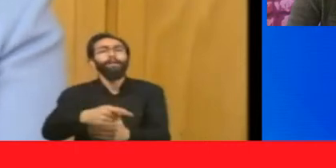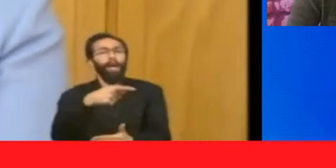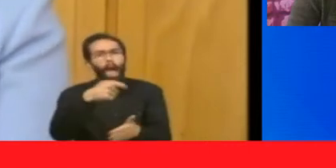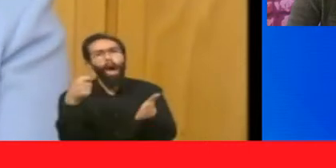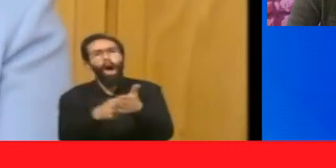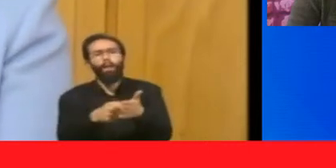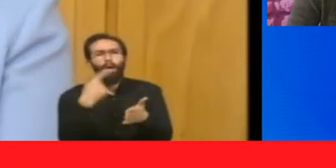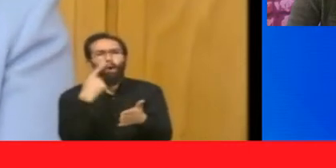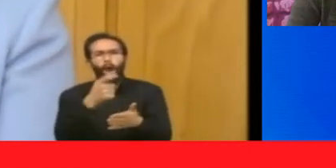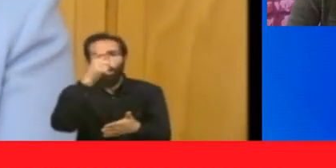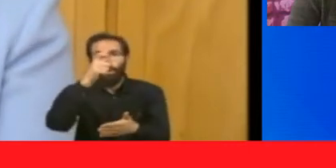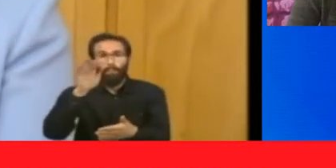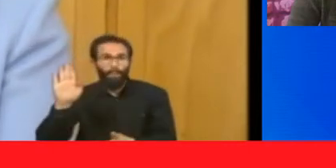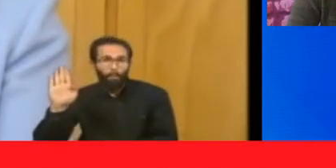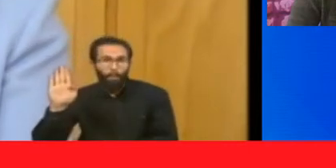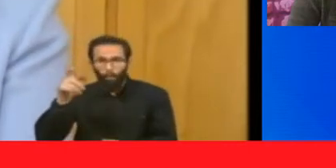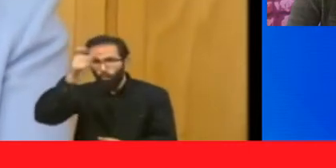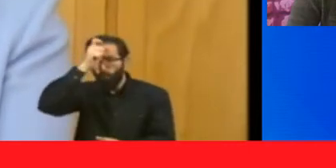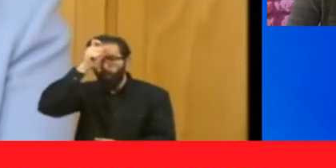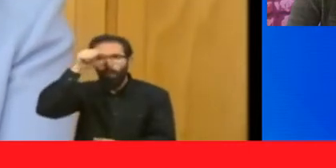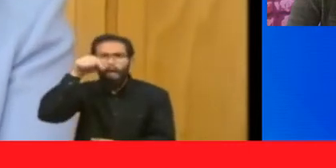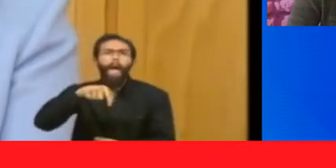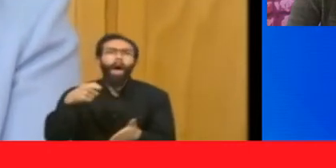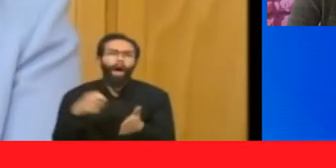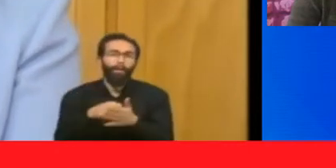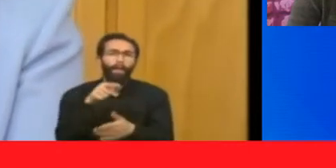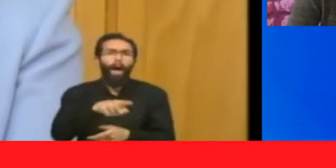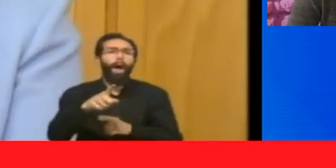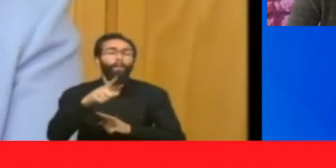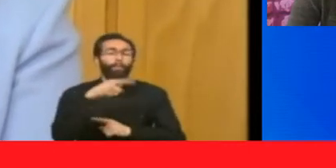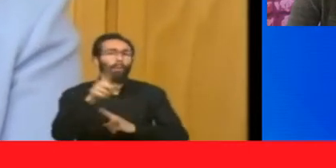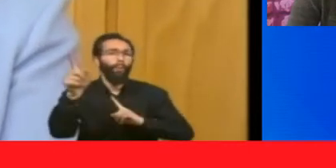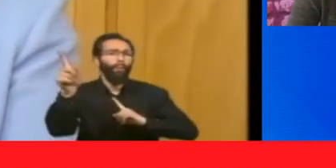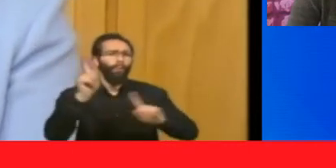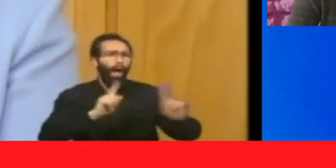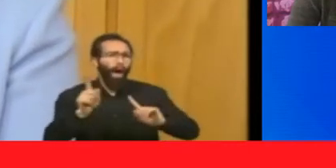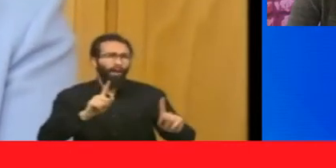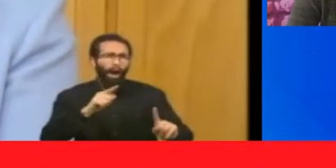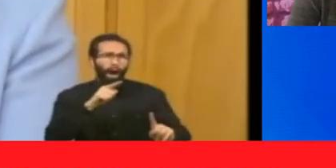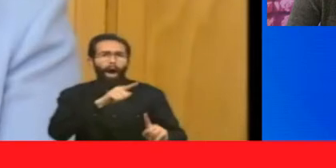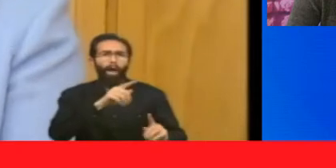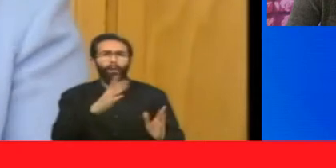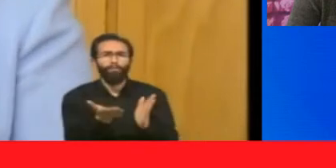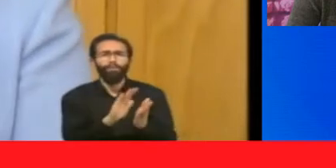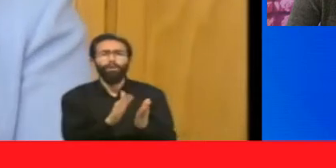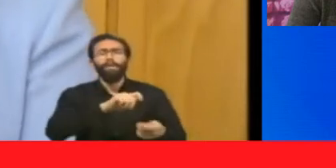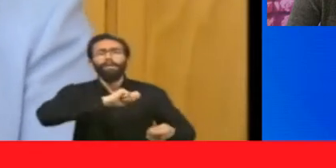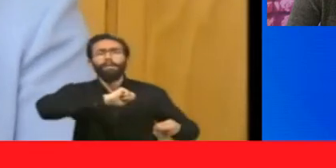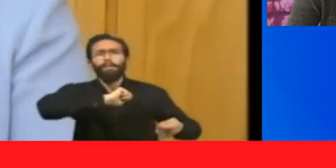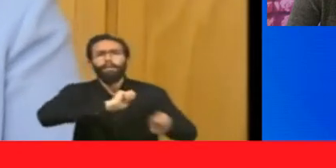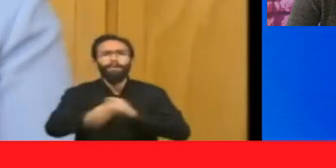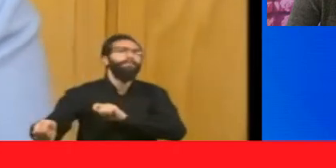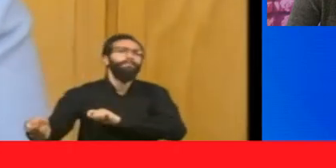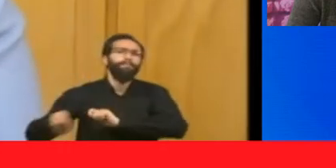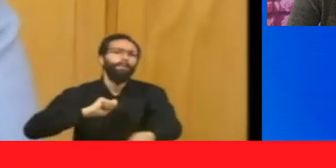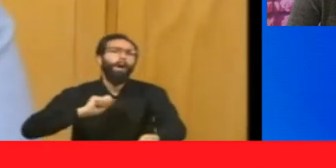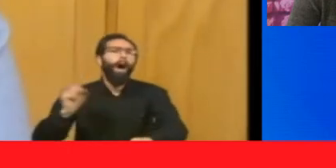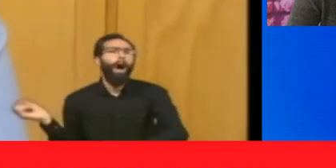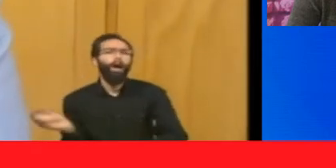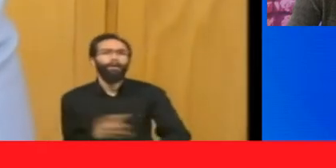adına bu darbe iddianamesini yırtıp çöpe atmalıdır. Evet, sevgili